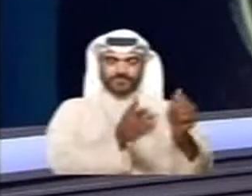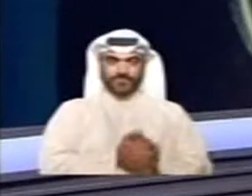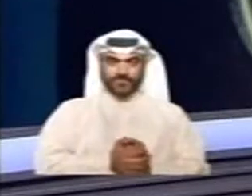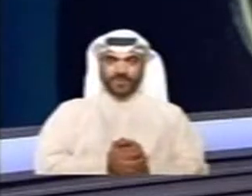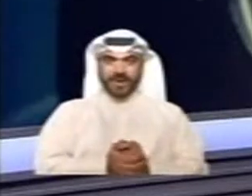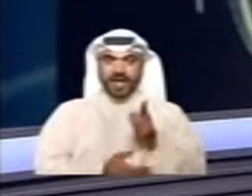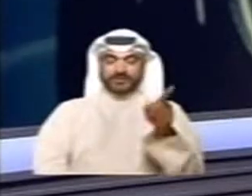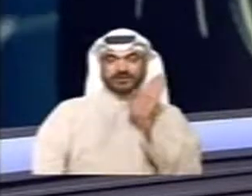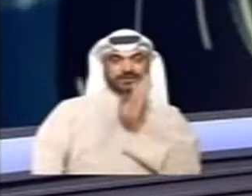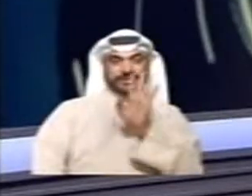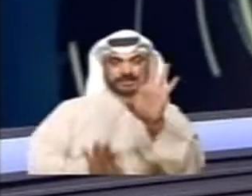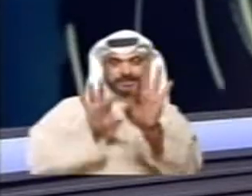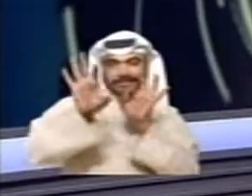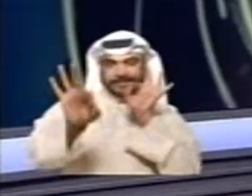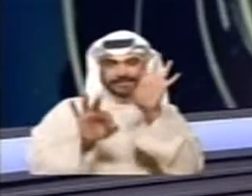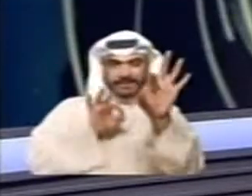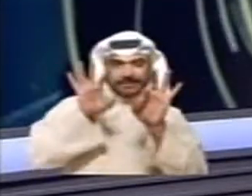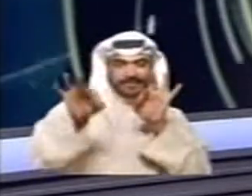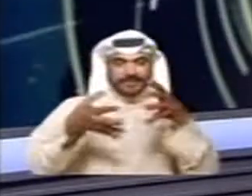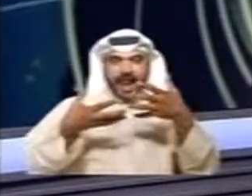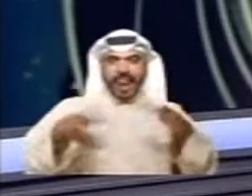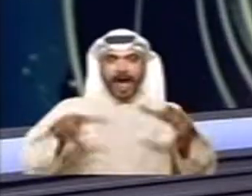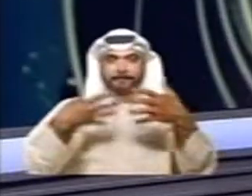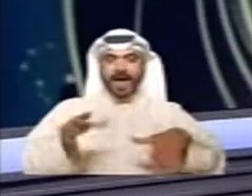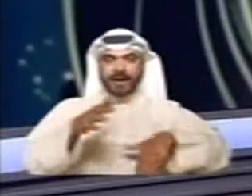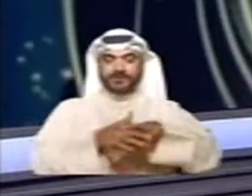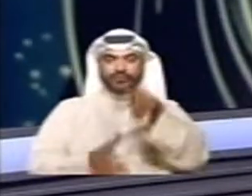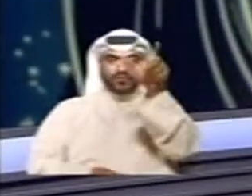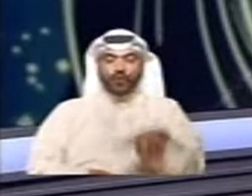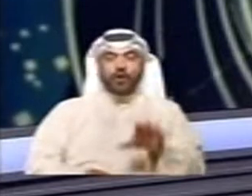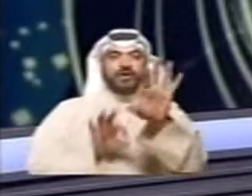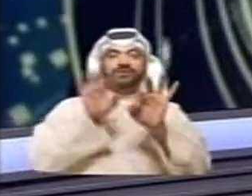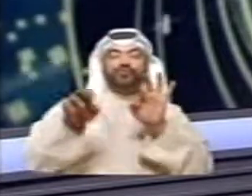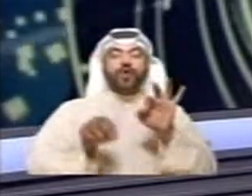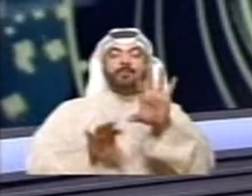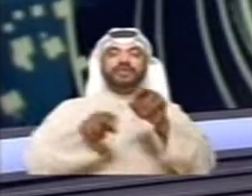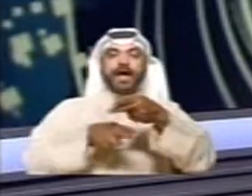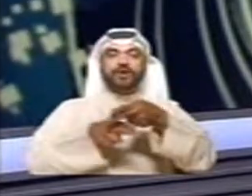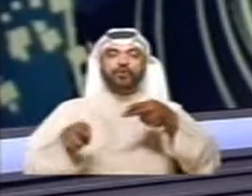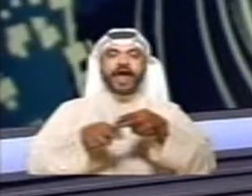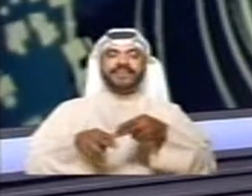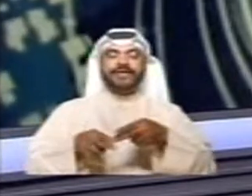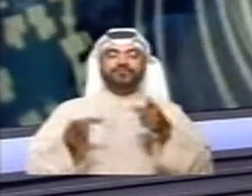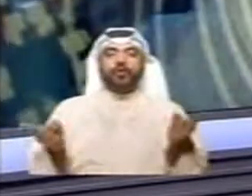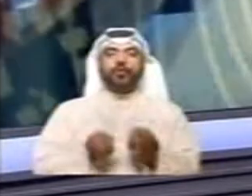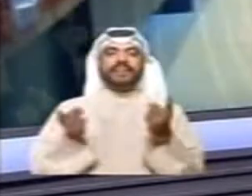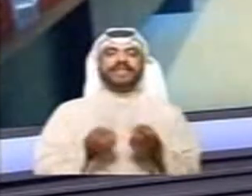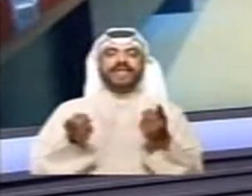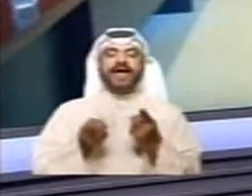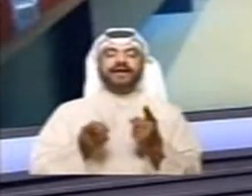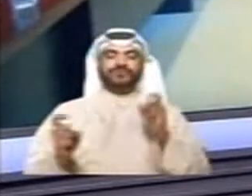نصر بهير هذه تشكيلة من 23 لاعبا لتمثيل منتخب الكويت لكرة القدم في لقاءين وديين ضد